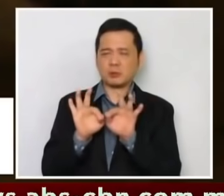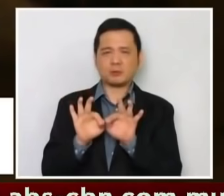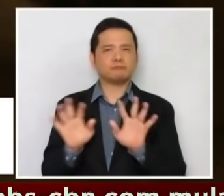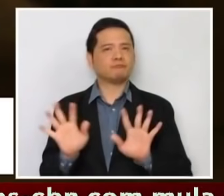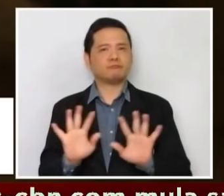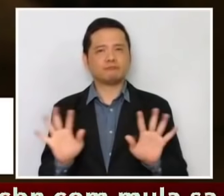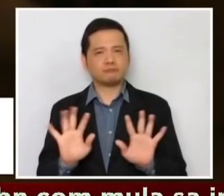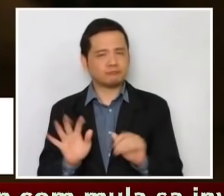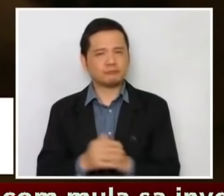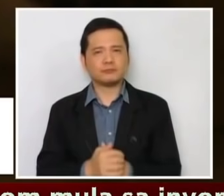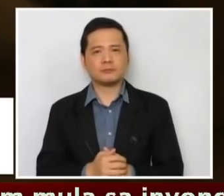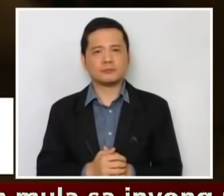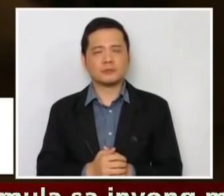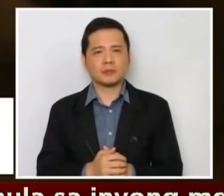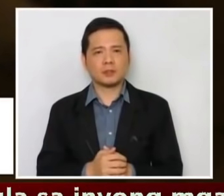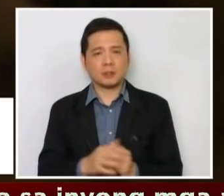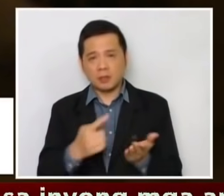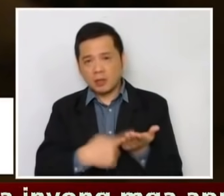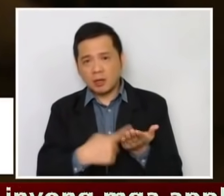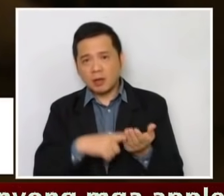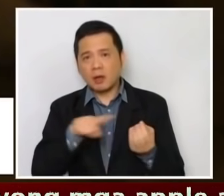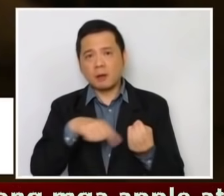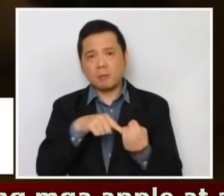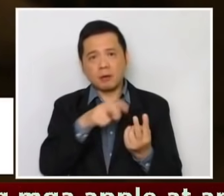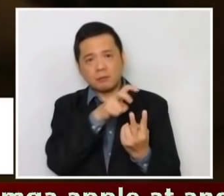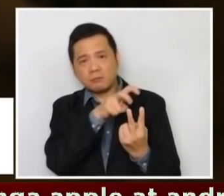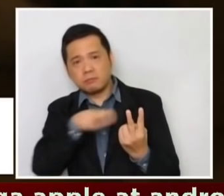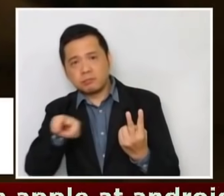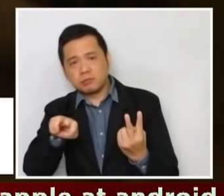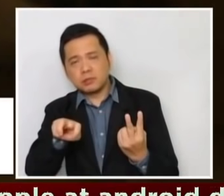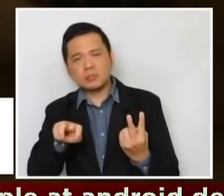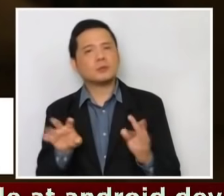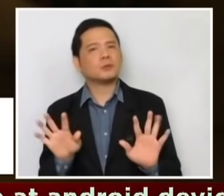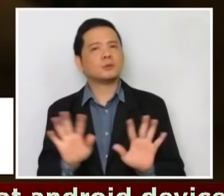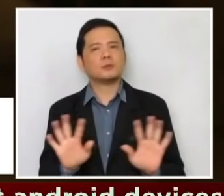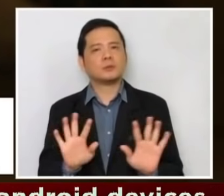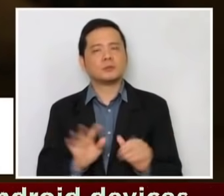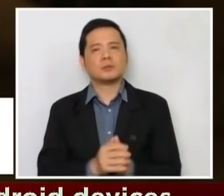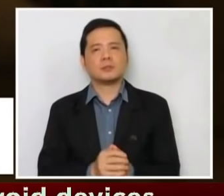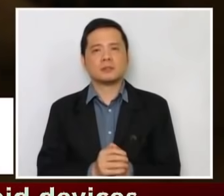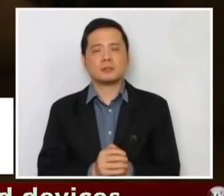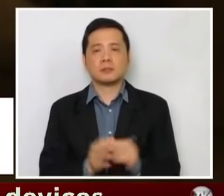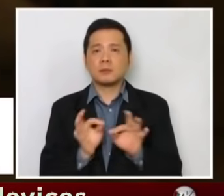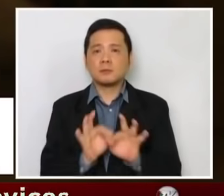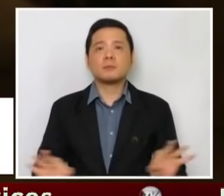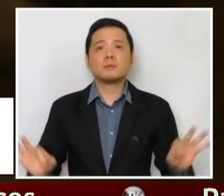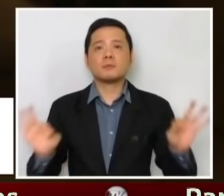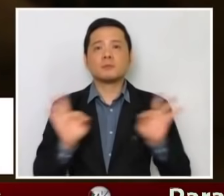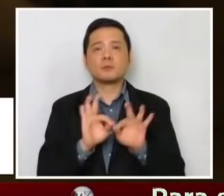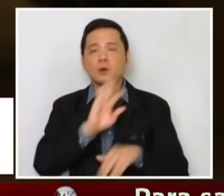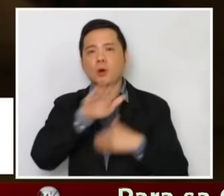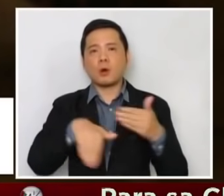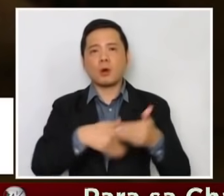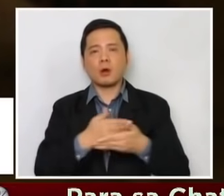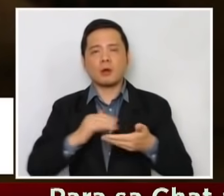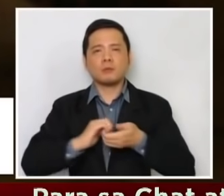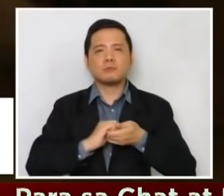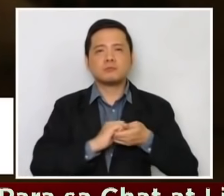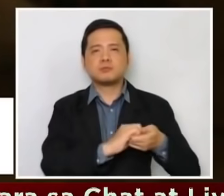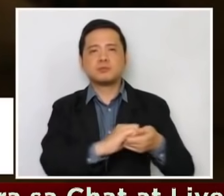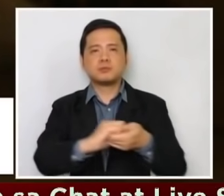para makipag-transaksyon. Ang pinakamahalaga, magkaisa kami sa